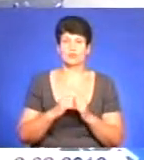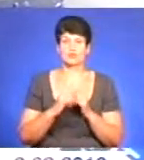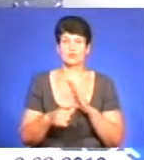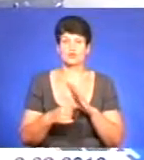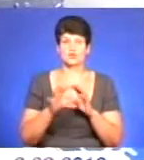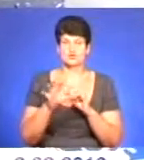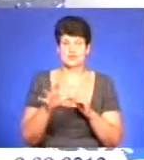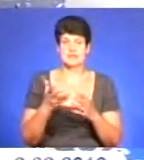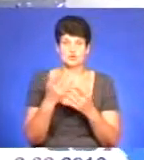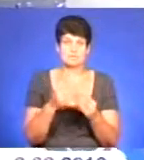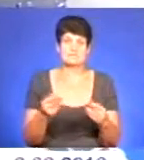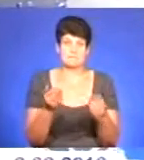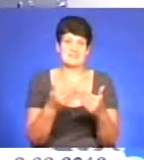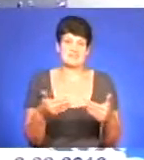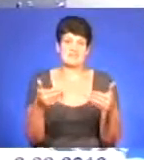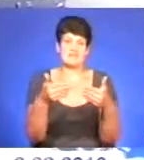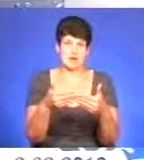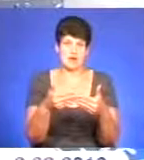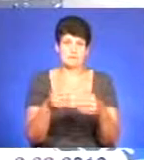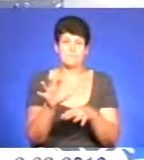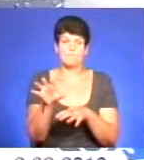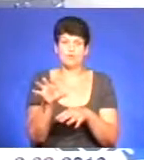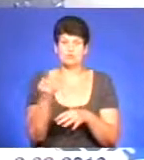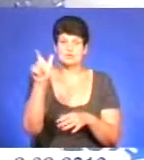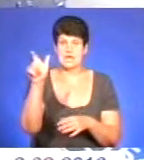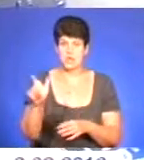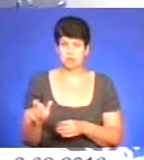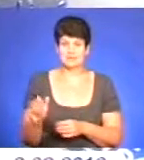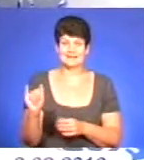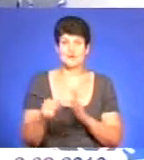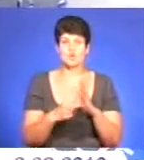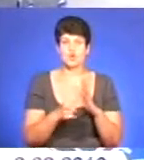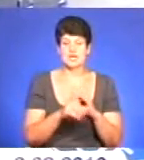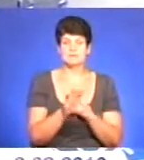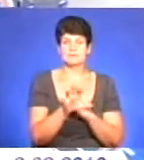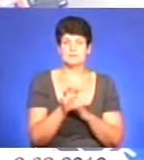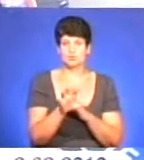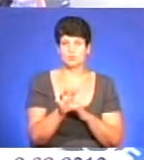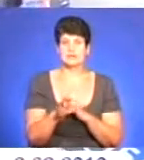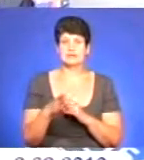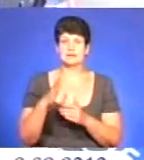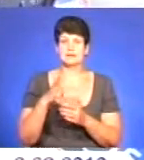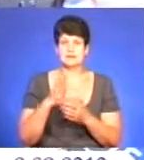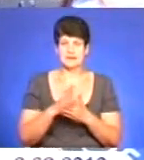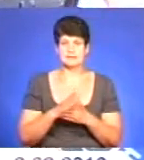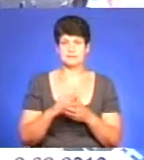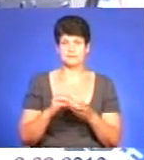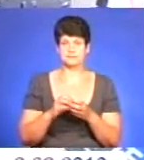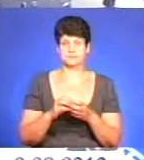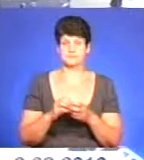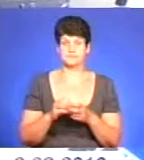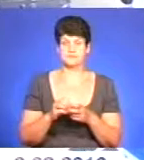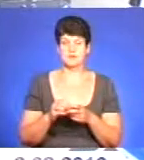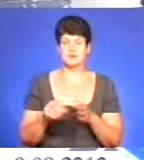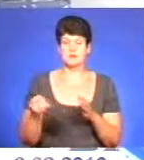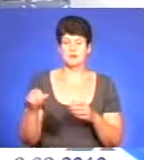якщо співставляти, наприклад, покусана людина і бродячий пес, який несе з собою реальну загрозу, то, звичайно,